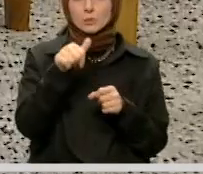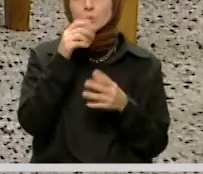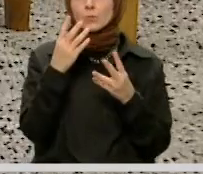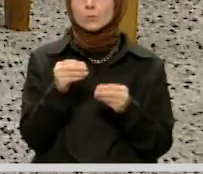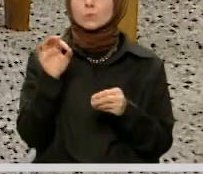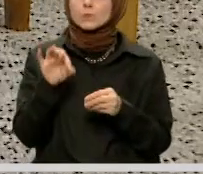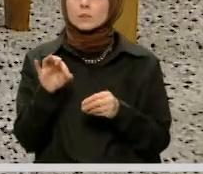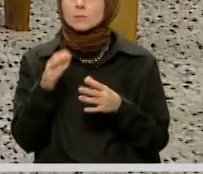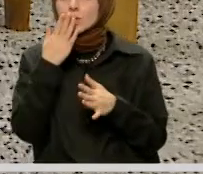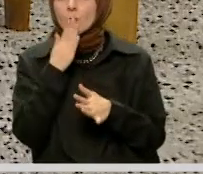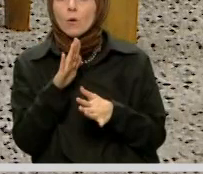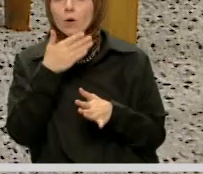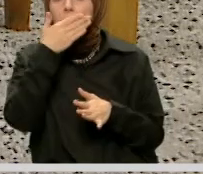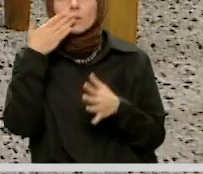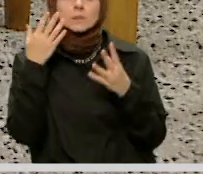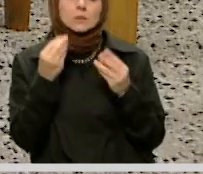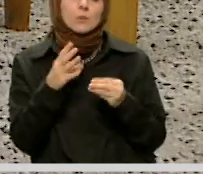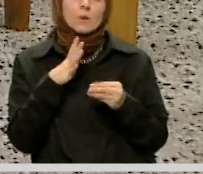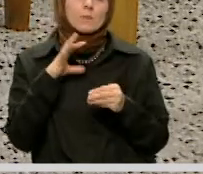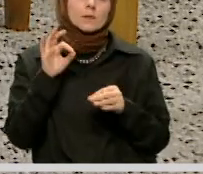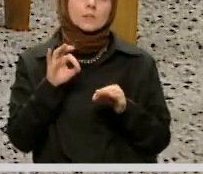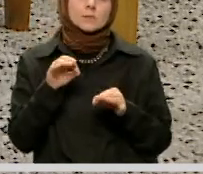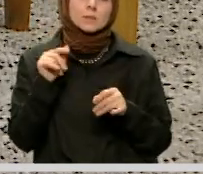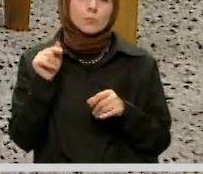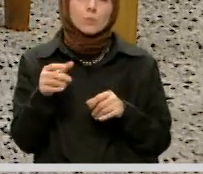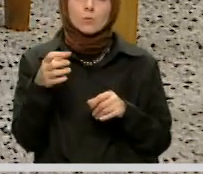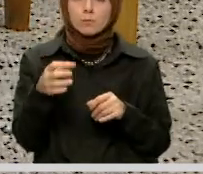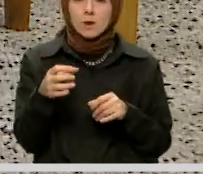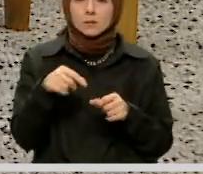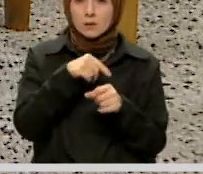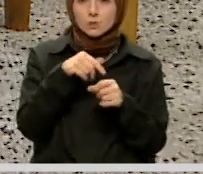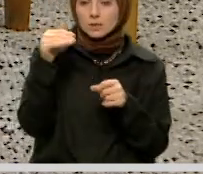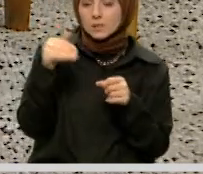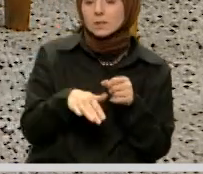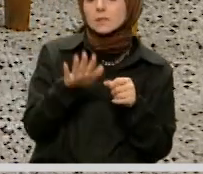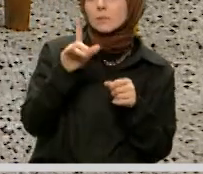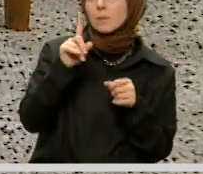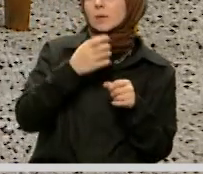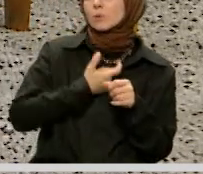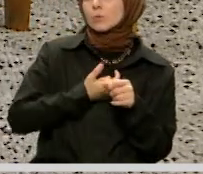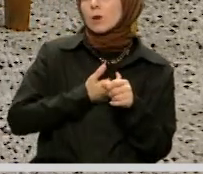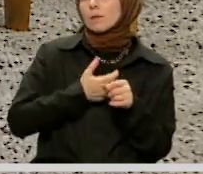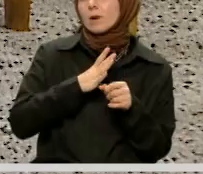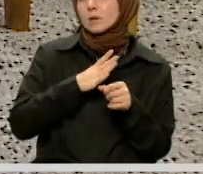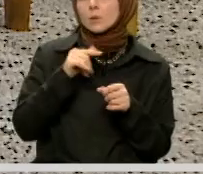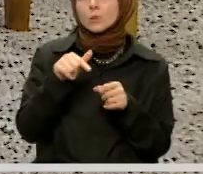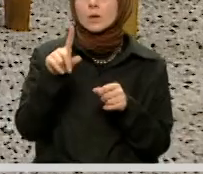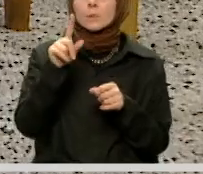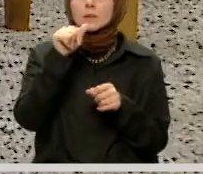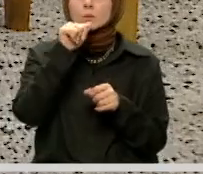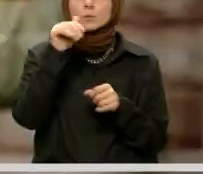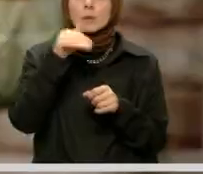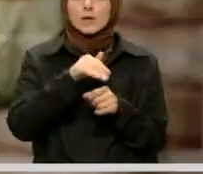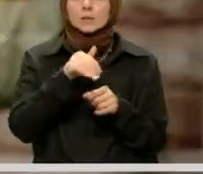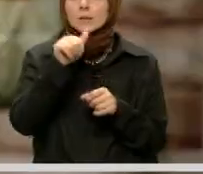Ramazan'dayız. Şu an bize bu bardağı getirtirmeyen bir kural var. Şu an bu suyu, yani buraya bir su gelseydi içemezdik